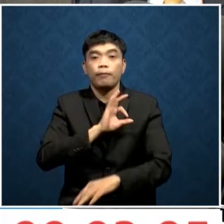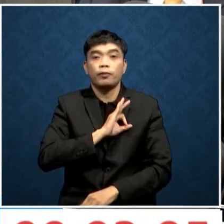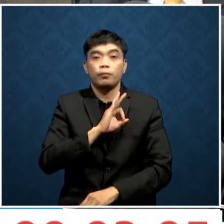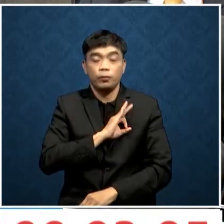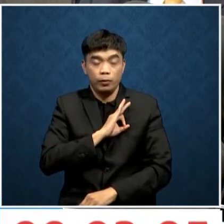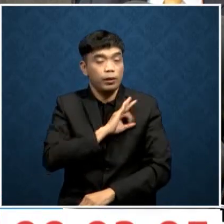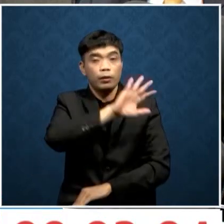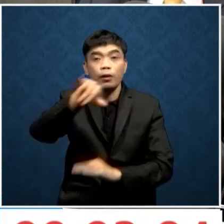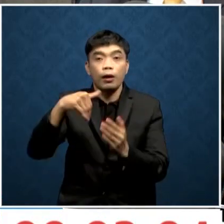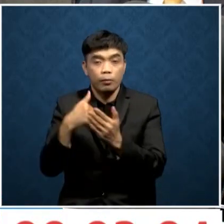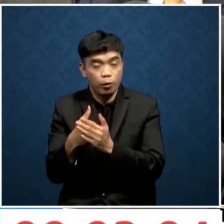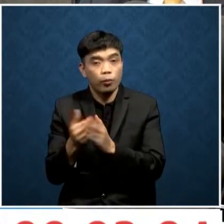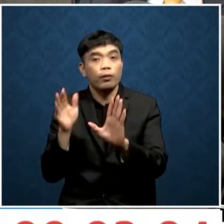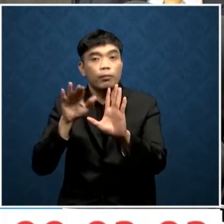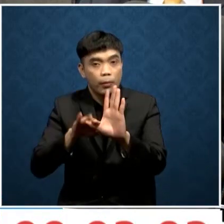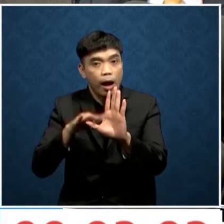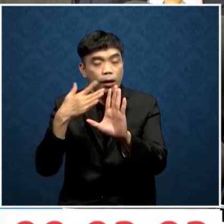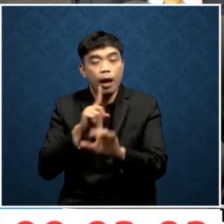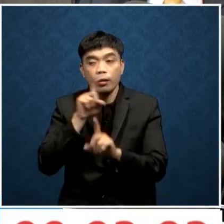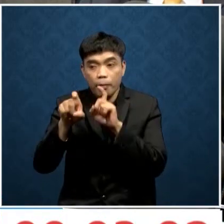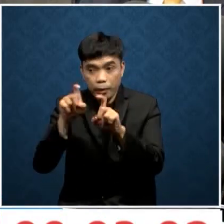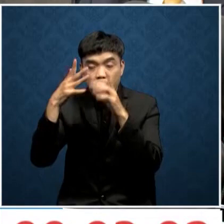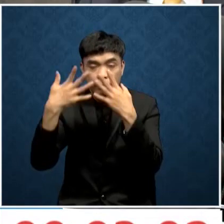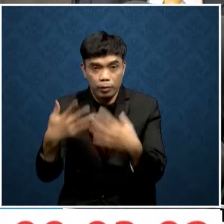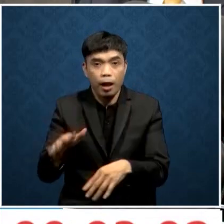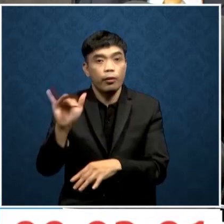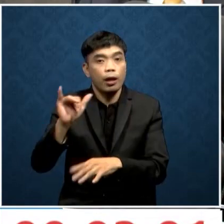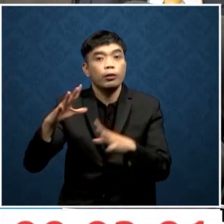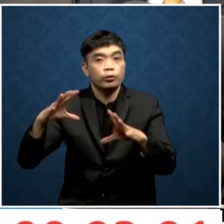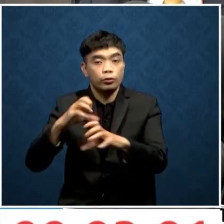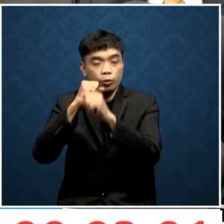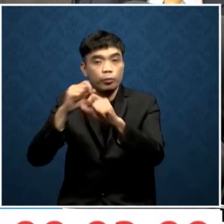นที่ลงไหมนะครับแล้วมีการสอบถามแล้วได้คำตอบว่าอย่างไรขอบคุณครับ